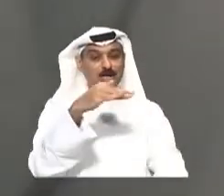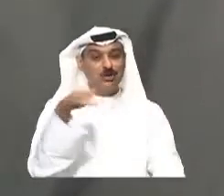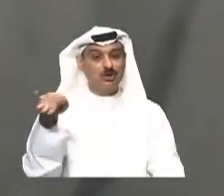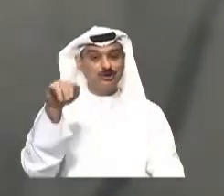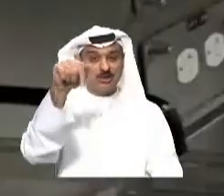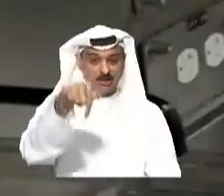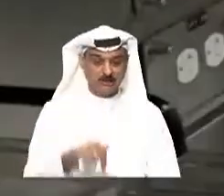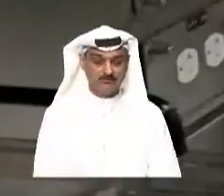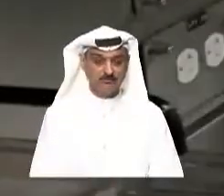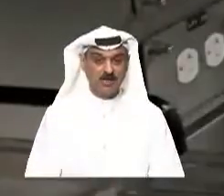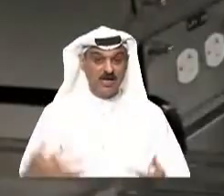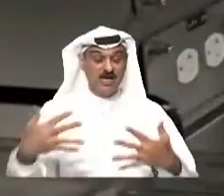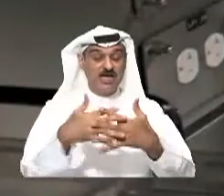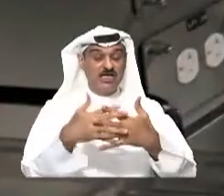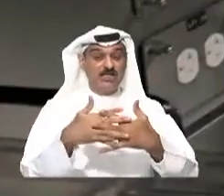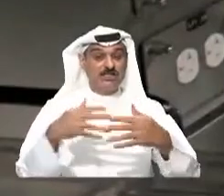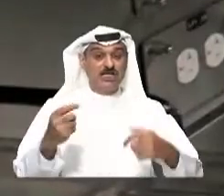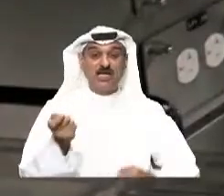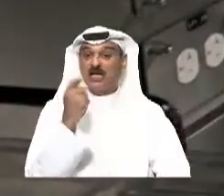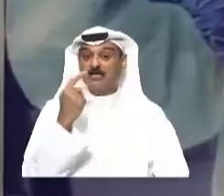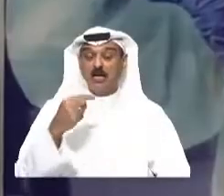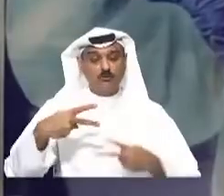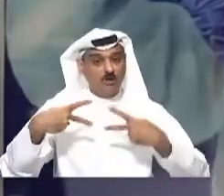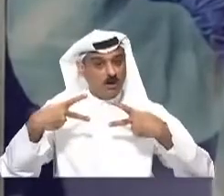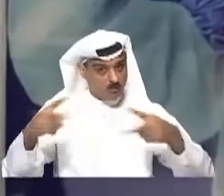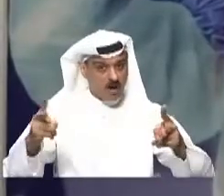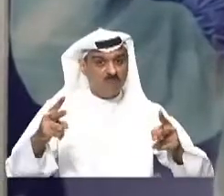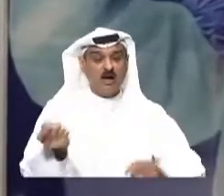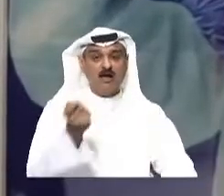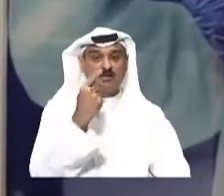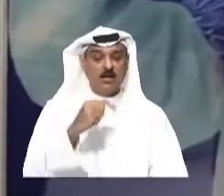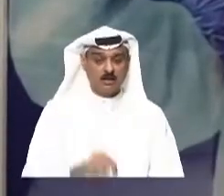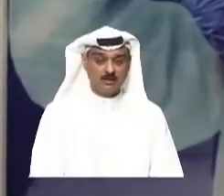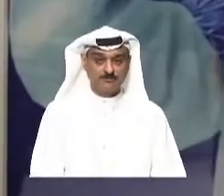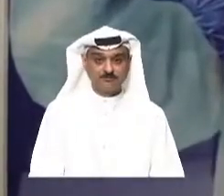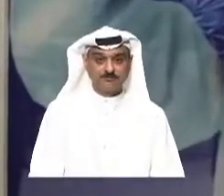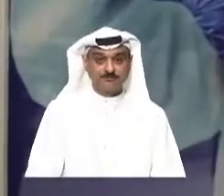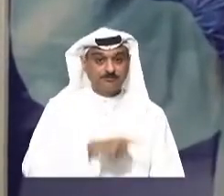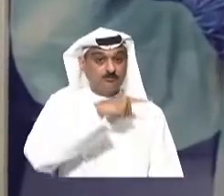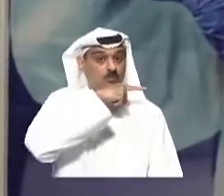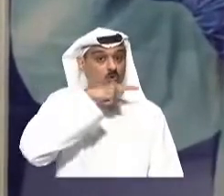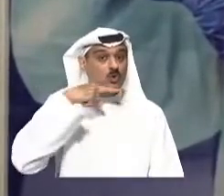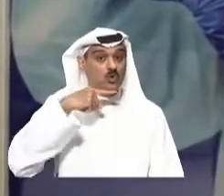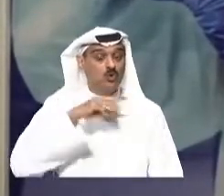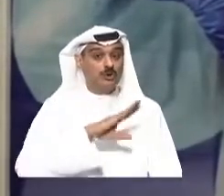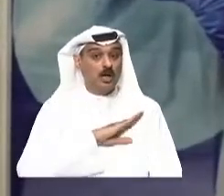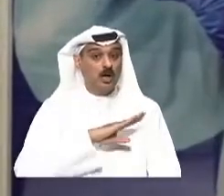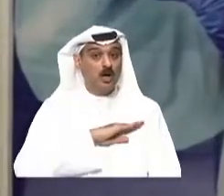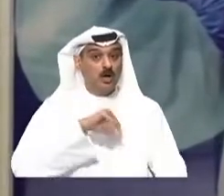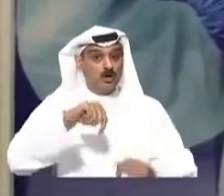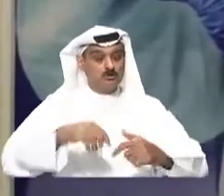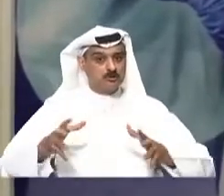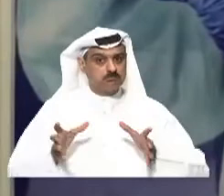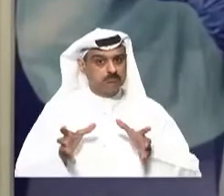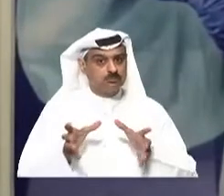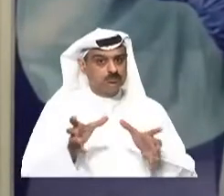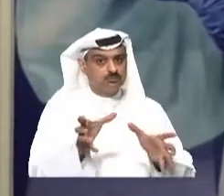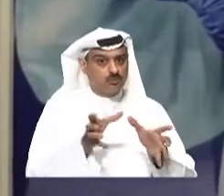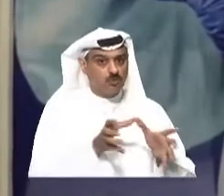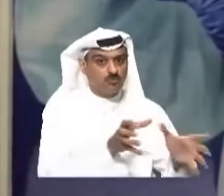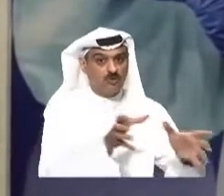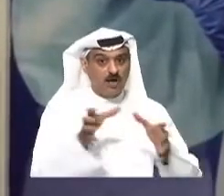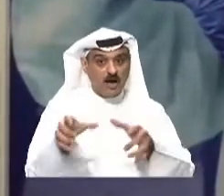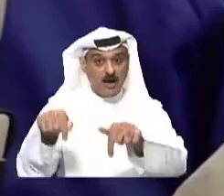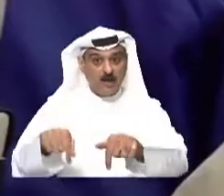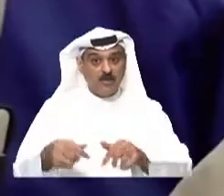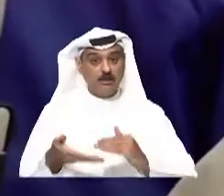وكالة الأدوية الأوروبية على استخدامها. وإلى روسيا، حيث قام الجيش بتشكيل احتياطي من قوات ووسائل